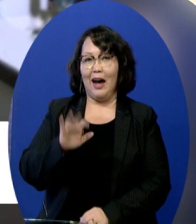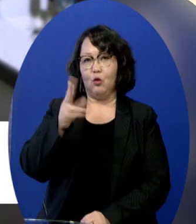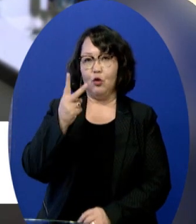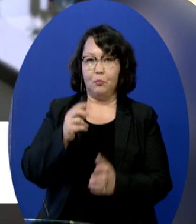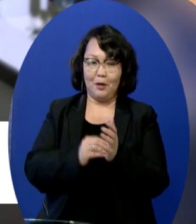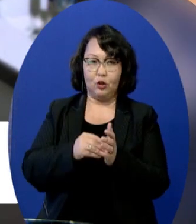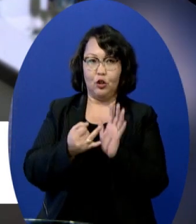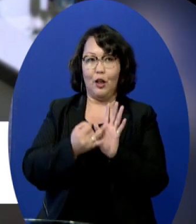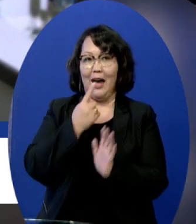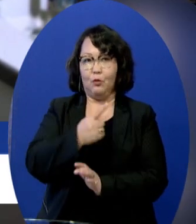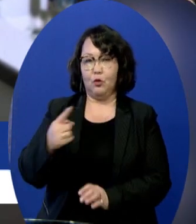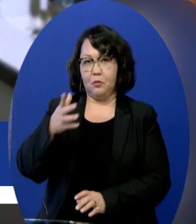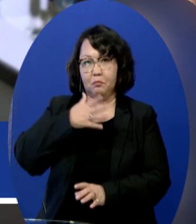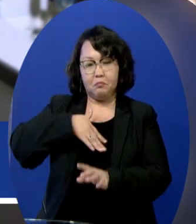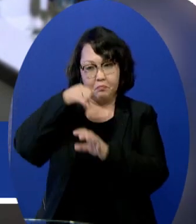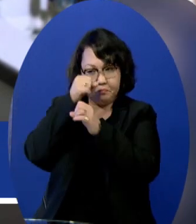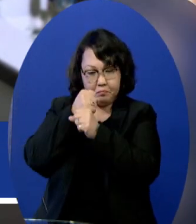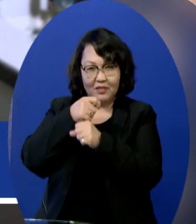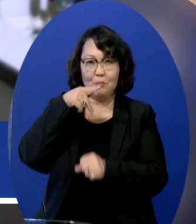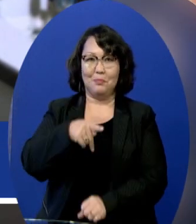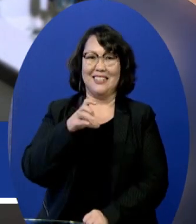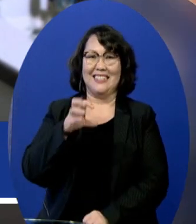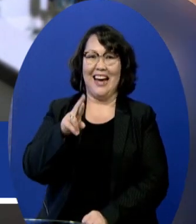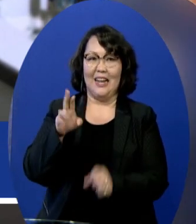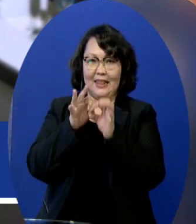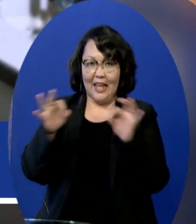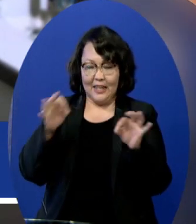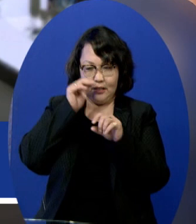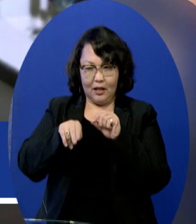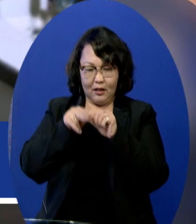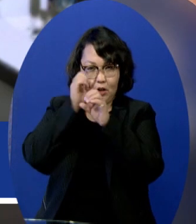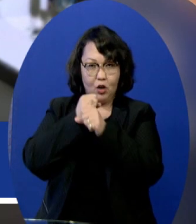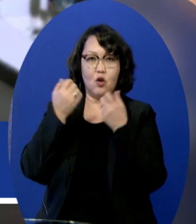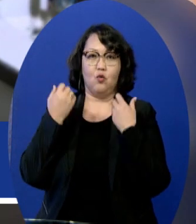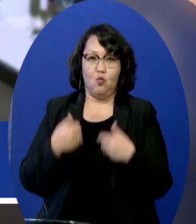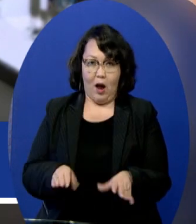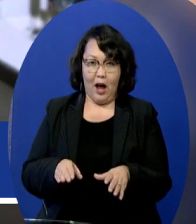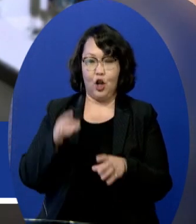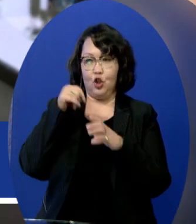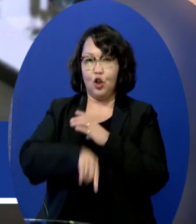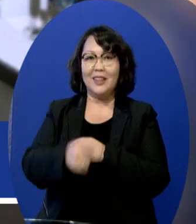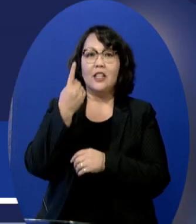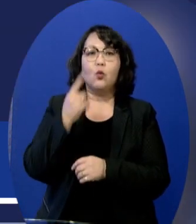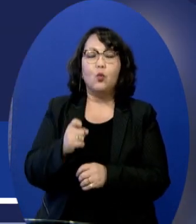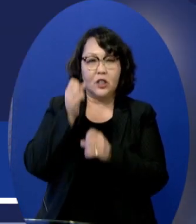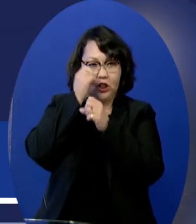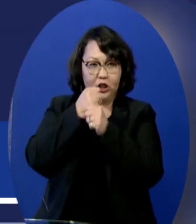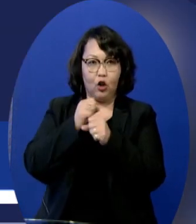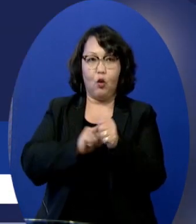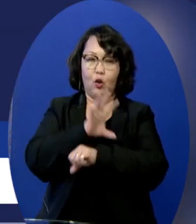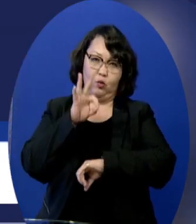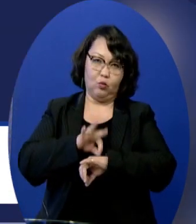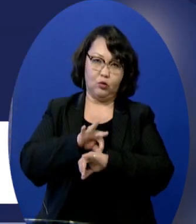12711 хүнд шинжилгээ, PCR шинжилгээ хийсэн байна. За нийт шинжилгээ хийсэн хүмүүсээс нэг хүний шинжилгээ нь